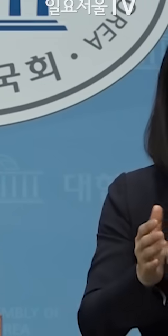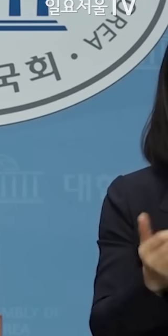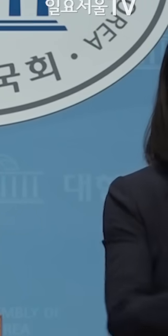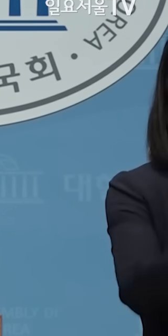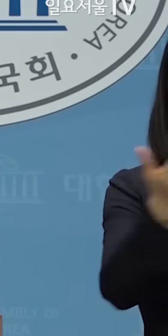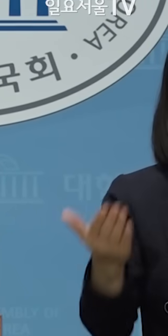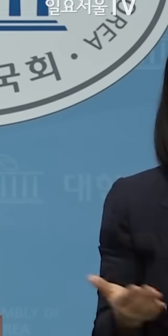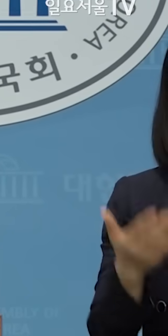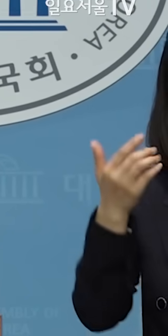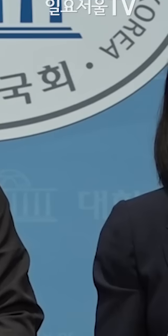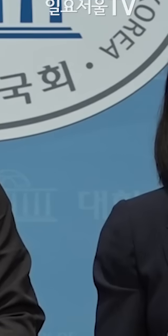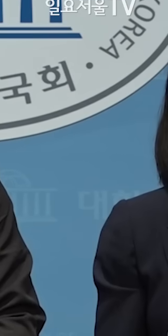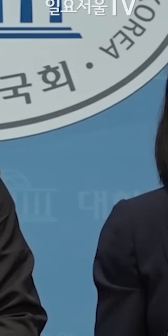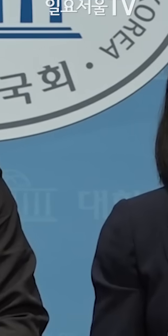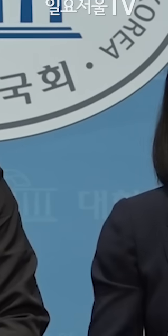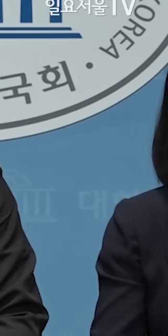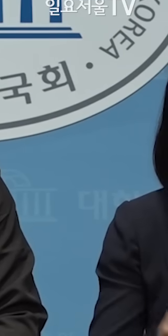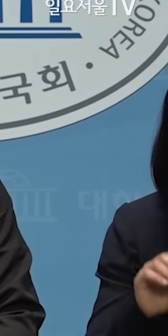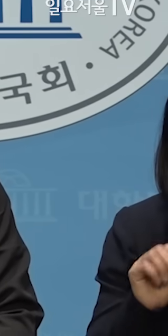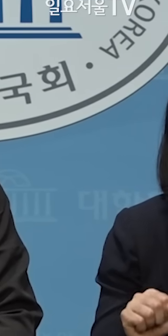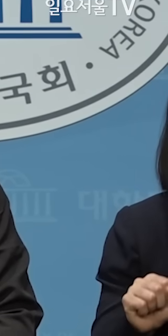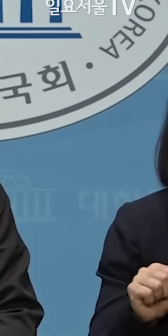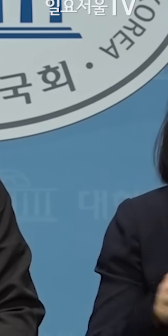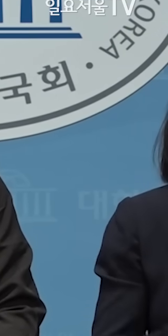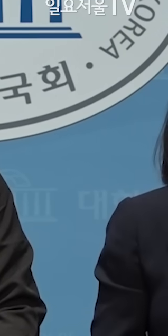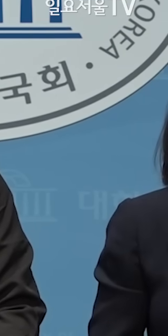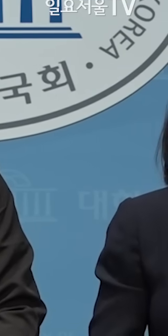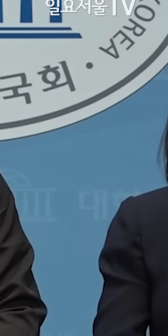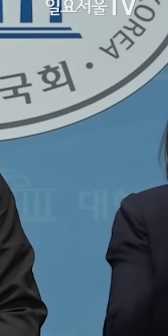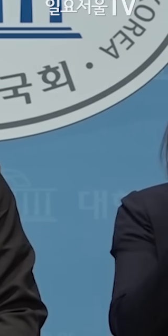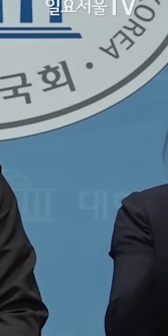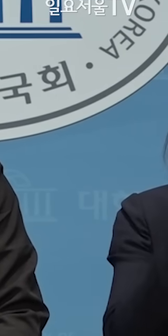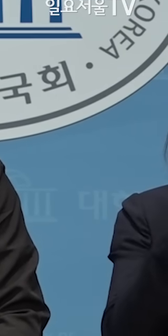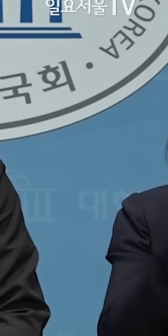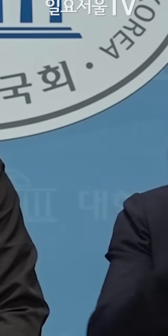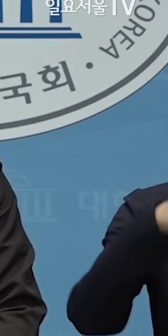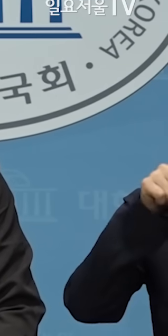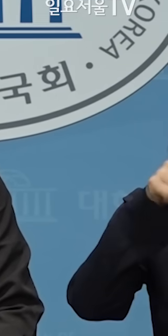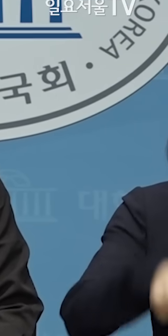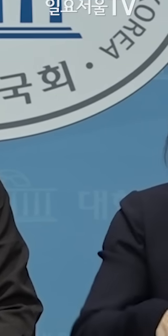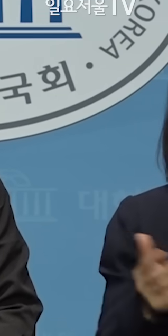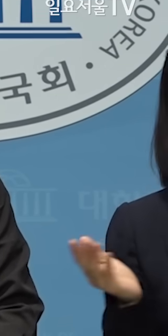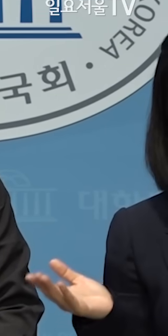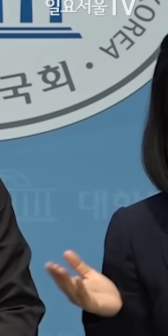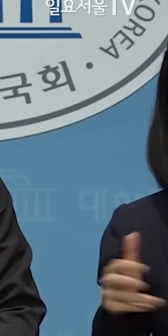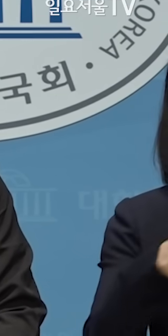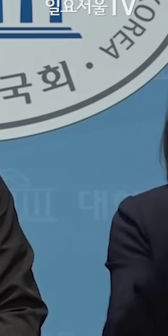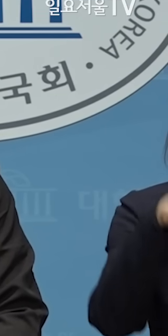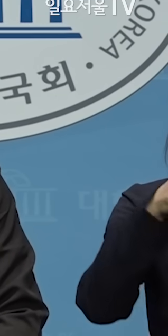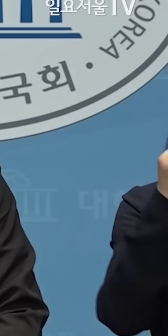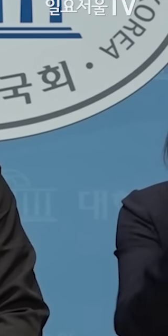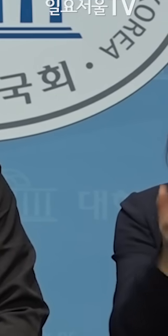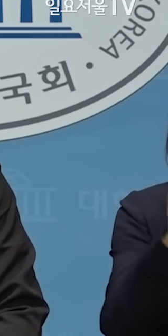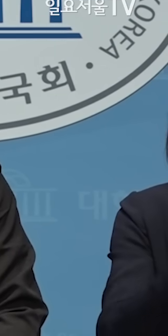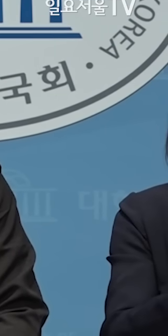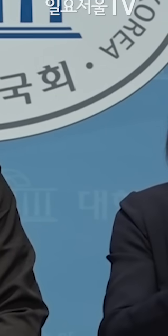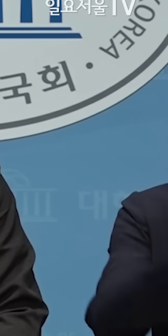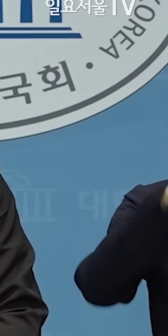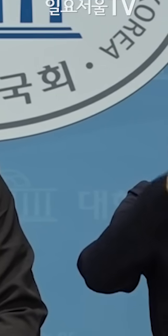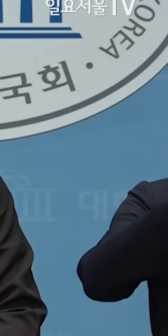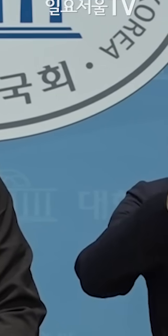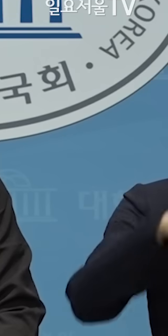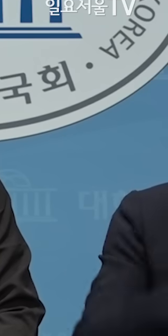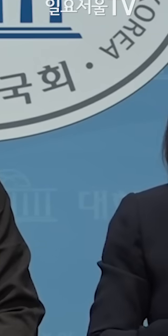현명한 판단을 기대합니다 안녕하세요 신전대 이범석 공동의장 있니다 조국 혁신당 전진이 우리